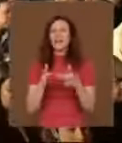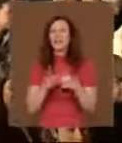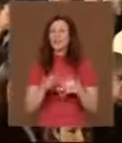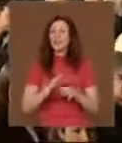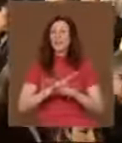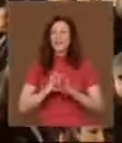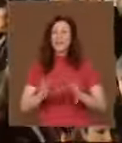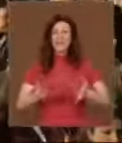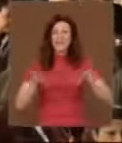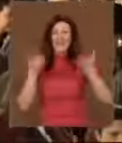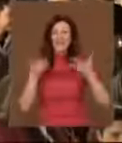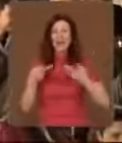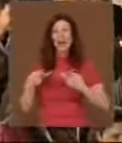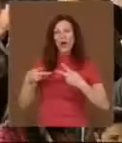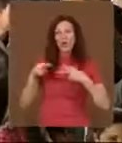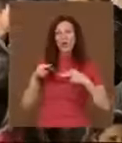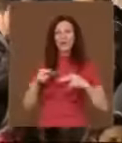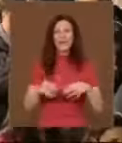Христос.